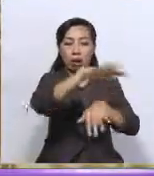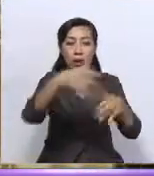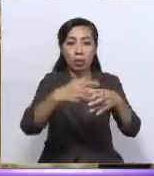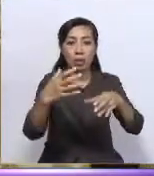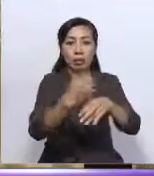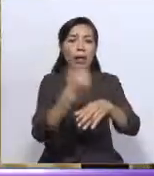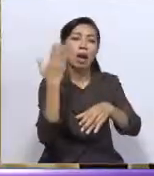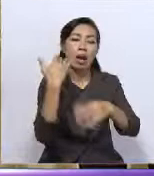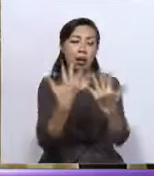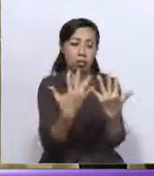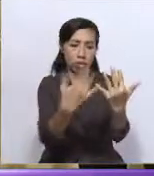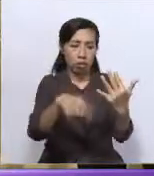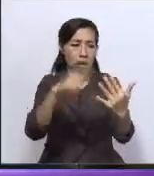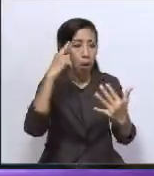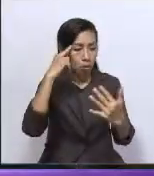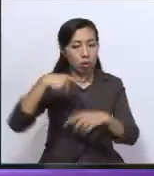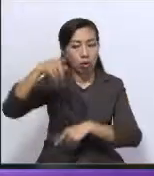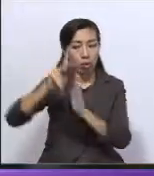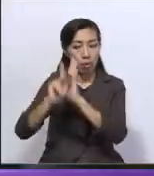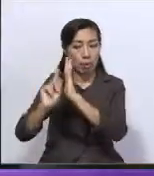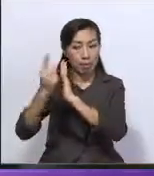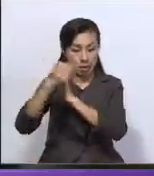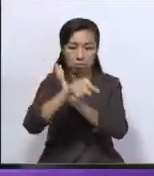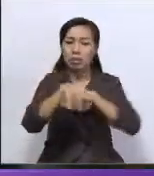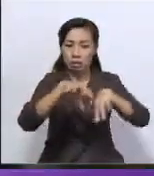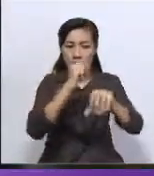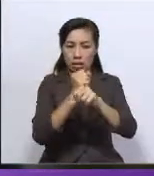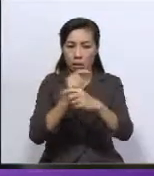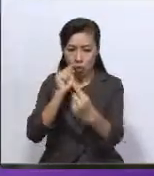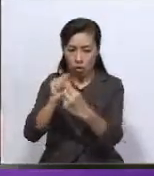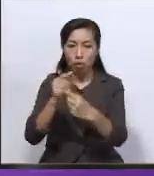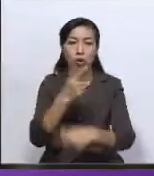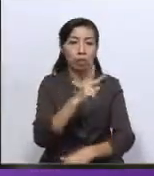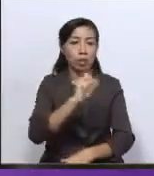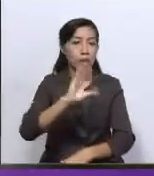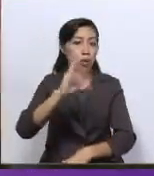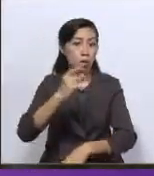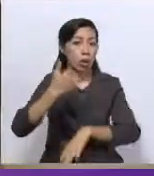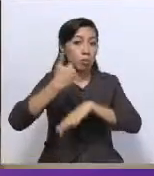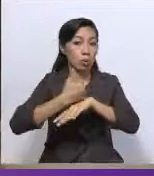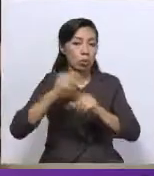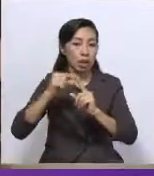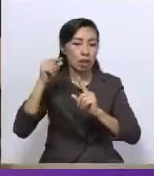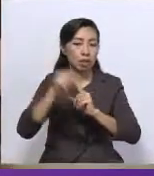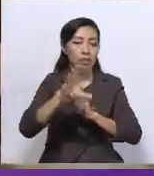งทำความเข้าใจการดำเนินการให้สอดคล้องกับกฎหมายฉบับใหม่และคำสั่งหัวหน้าคสช.ที่